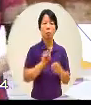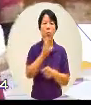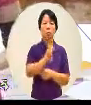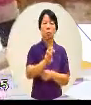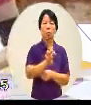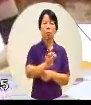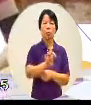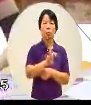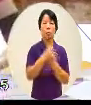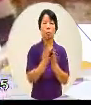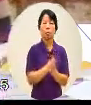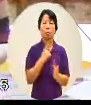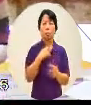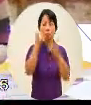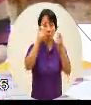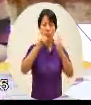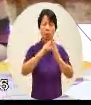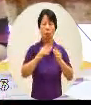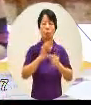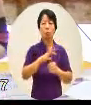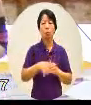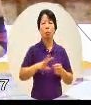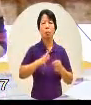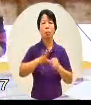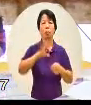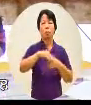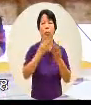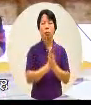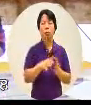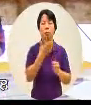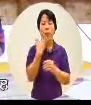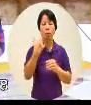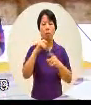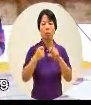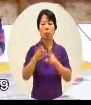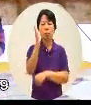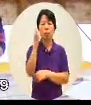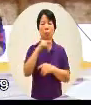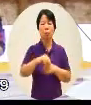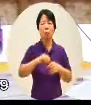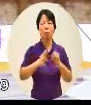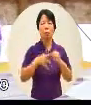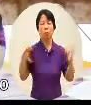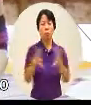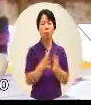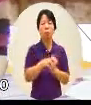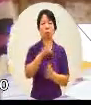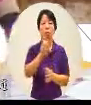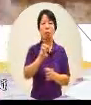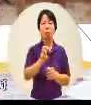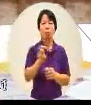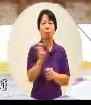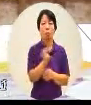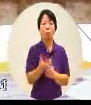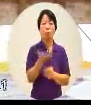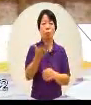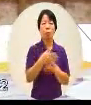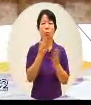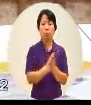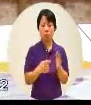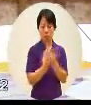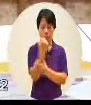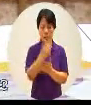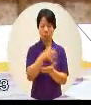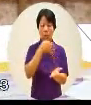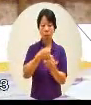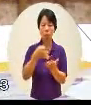雄哦，跟咱高中都有公私立加起来大概有30几所，三十几所，但是我当然让填三